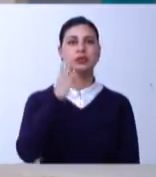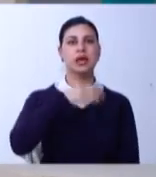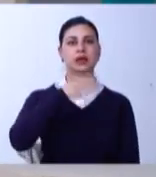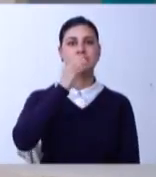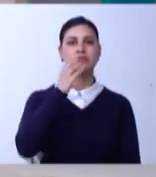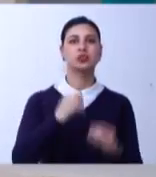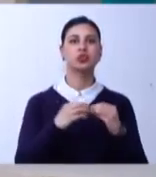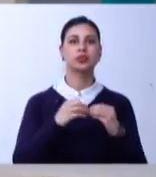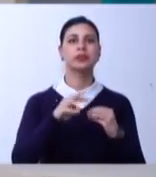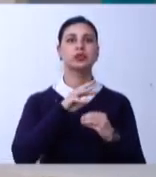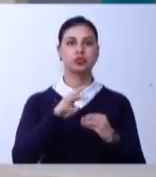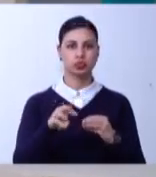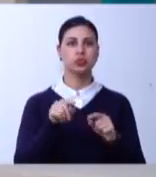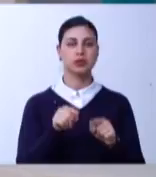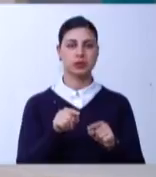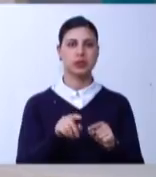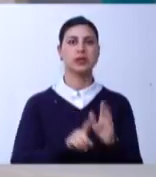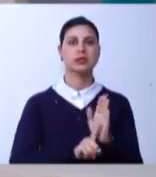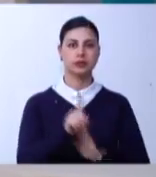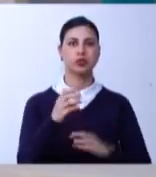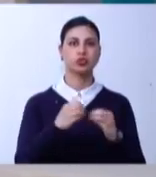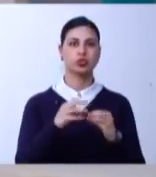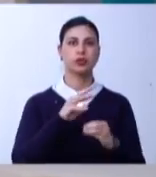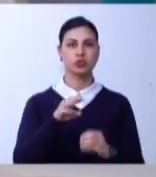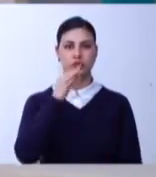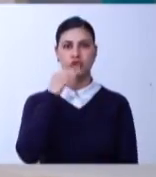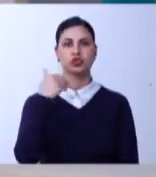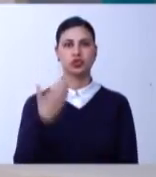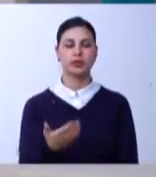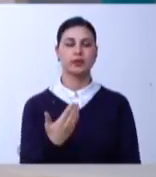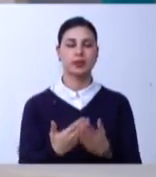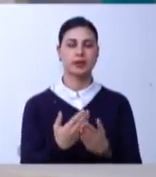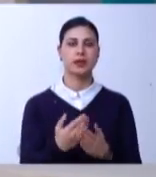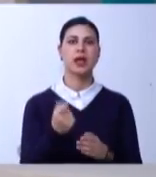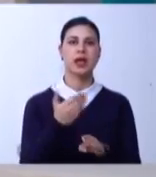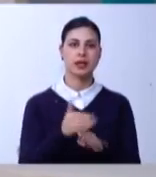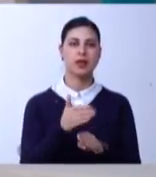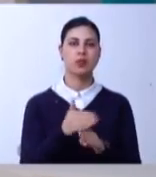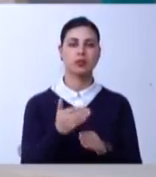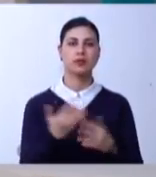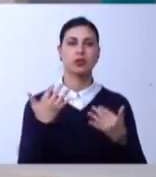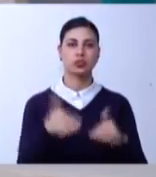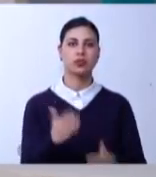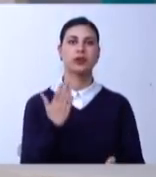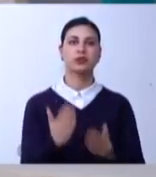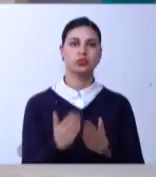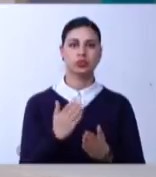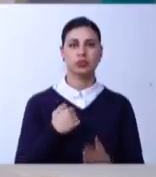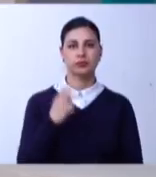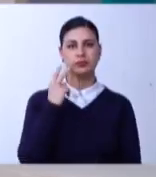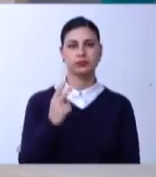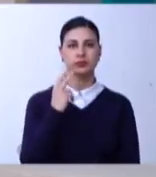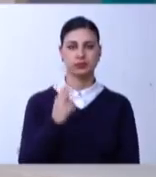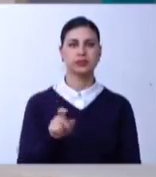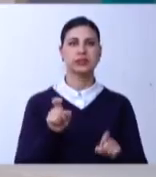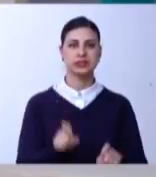15 წუთში შარდავს ბავშვი. ცხადია, პროცედურას დავიწყებთ 15 წუთის შემდეგ. ეტაპობრივად უკვე თუ ვამჩნევთ, რომ ბავშვი